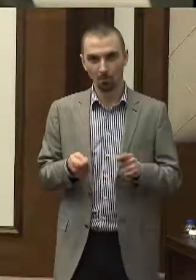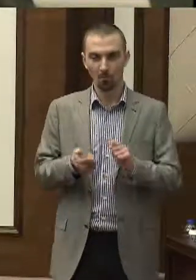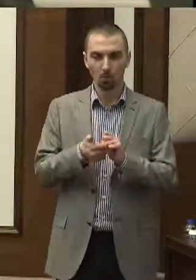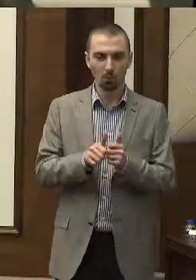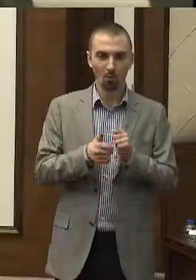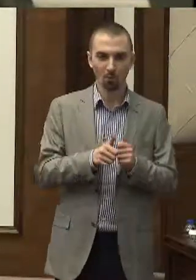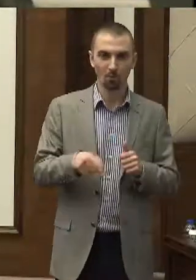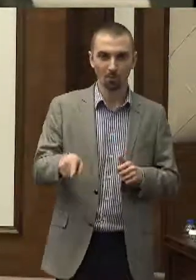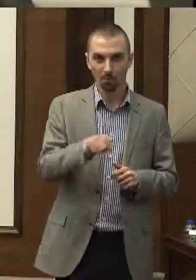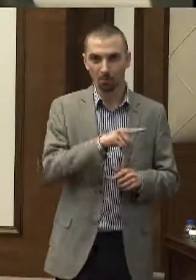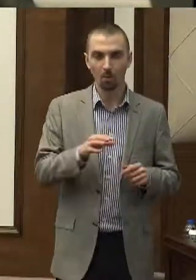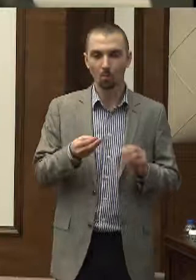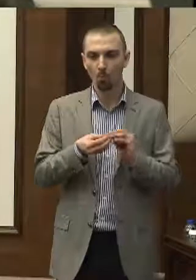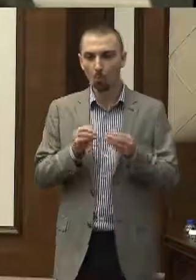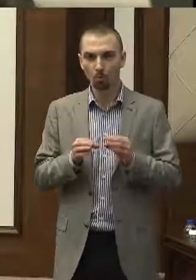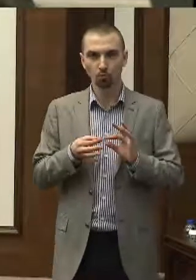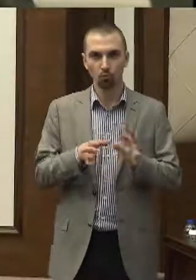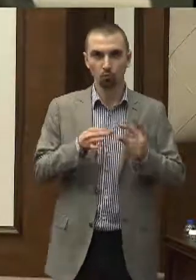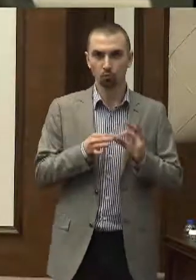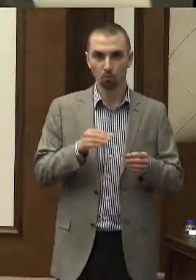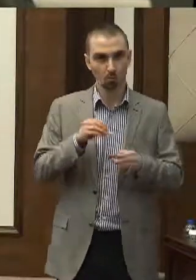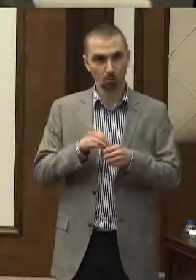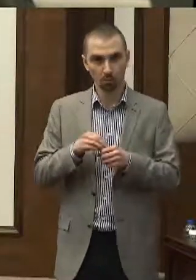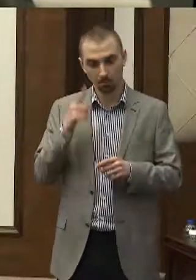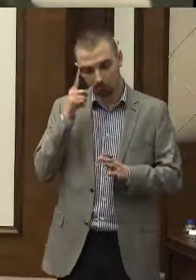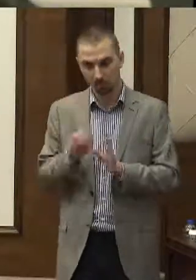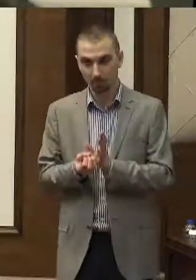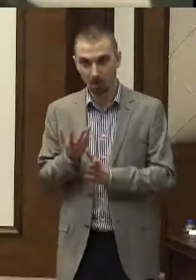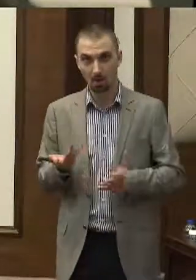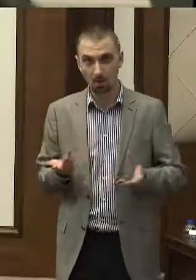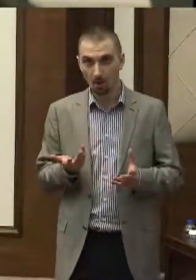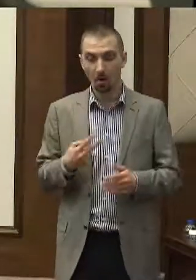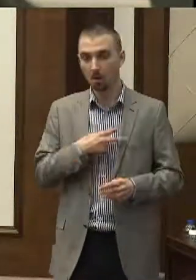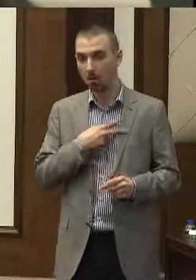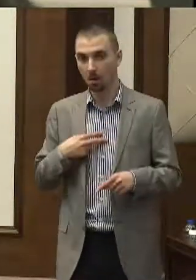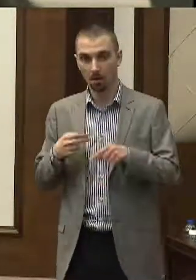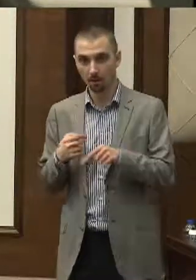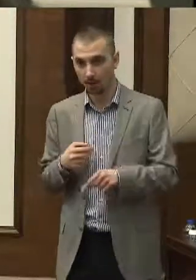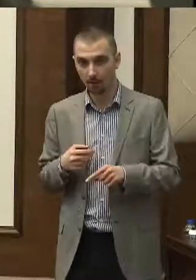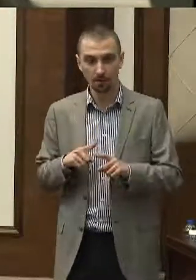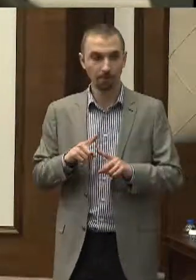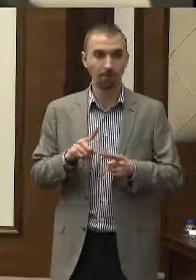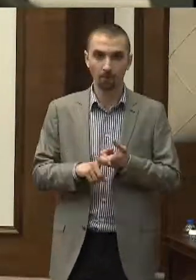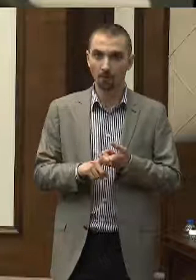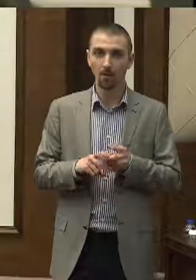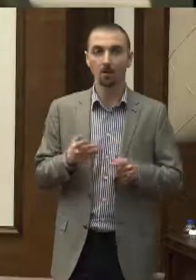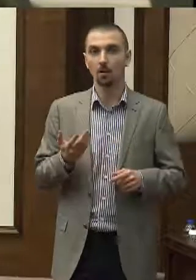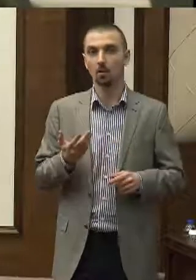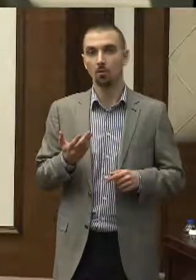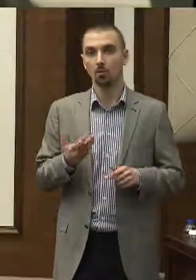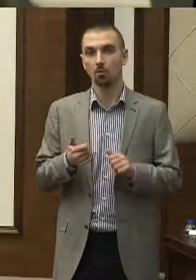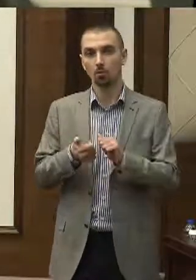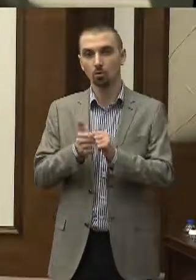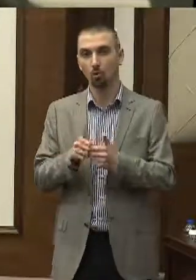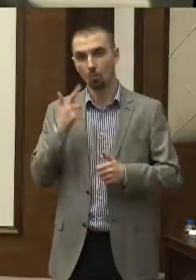spor takımlarının sorunlarını çözmek olarak kurulmuştu. Fakat ne belediye ile ilgili ne de ilgili